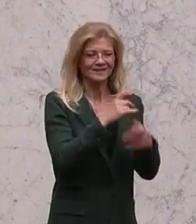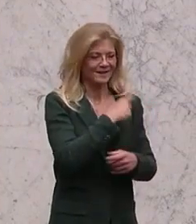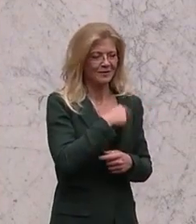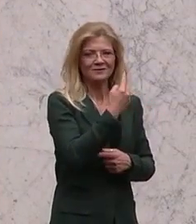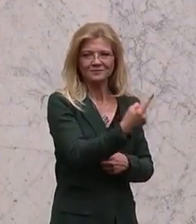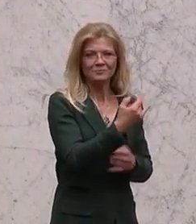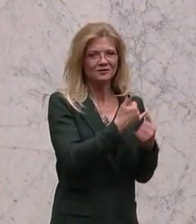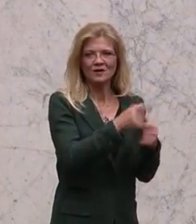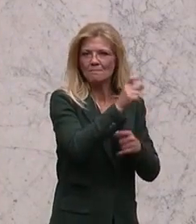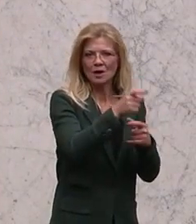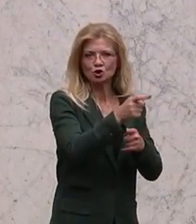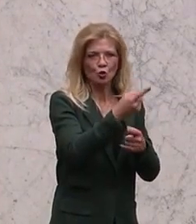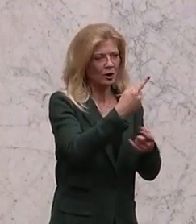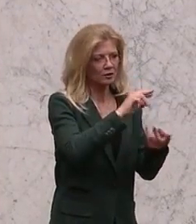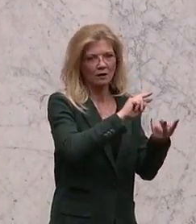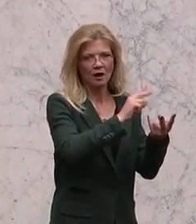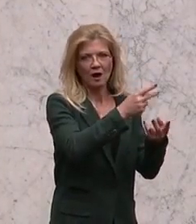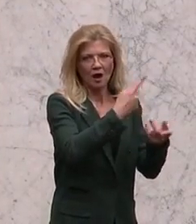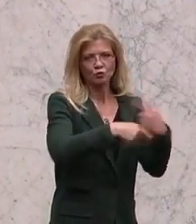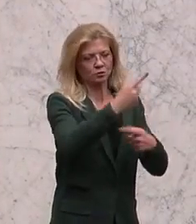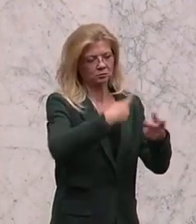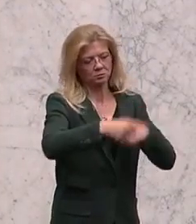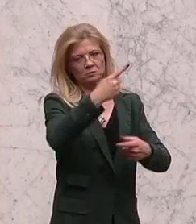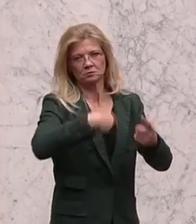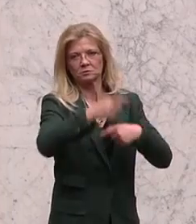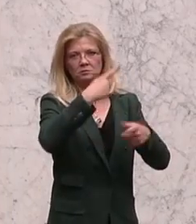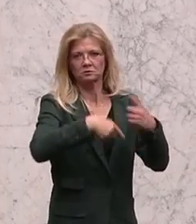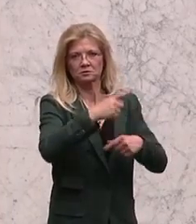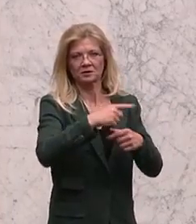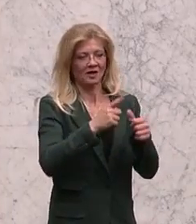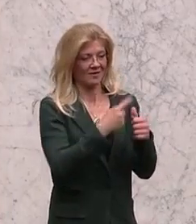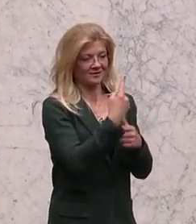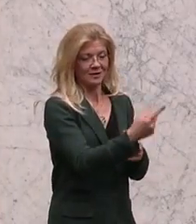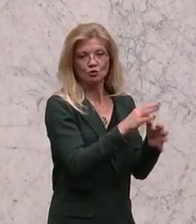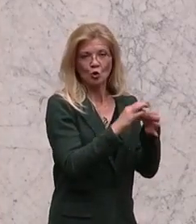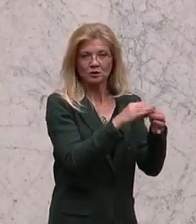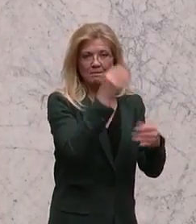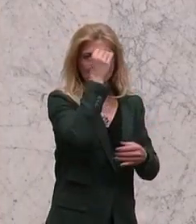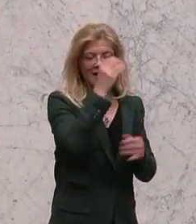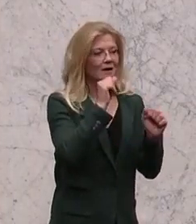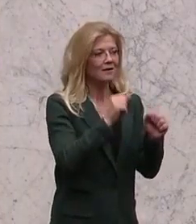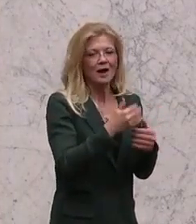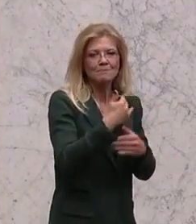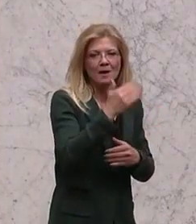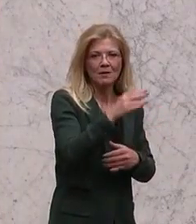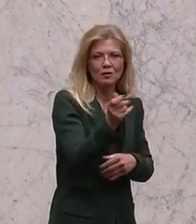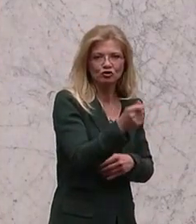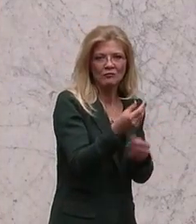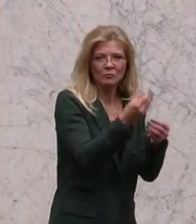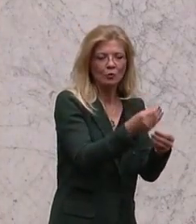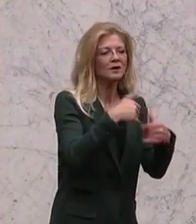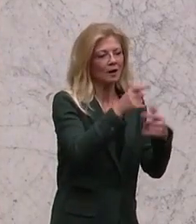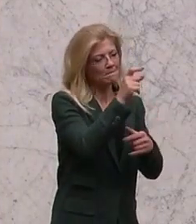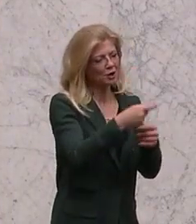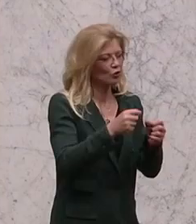In dem Moment, wo sie merken, dass sie einer verstärkten Strafbarkeit zugeführt werden können, werden die Personen